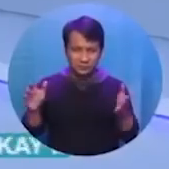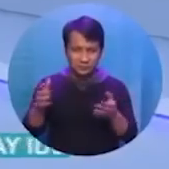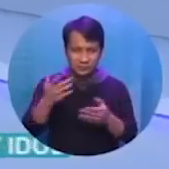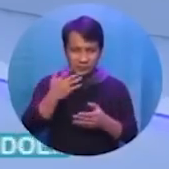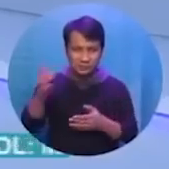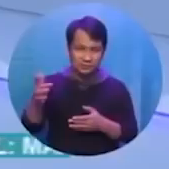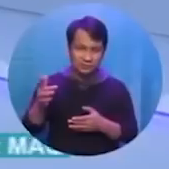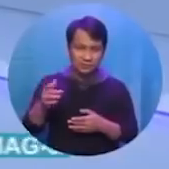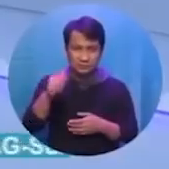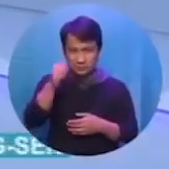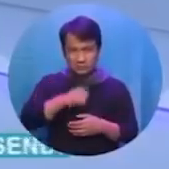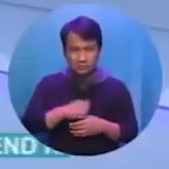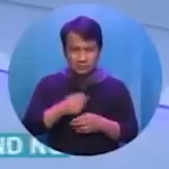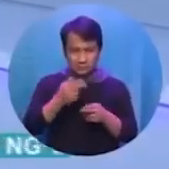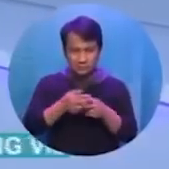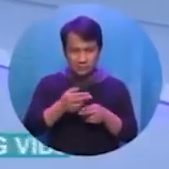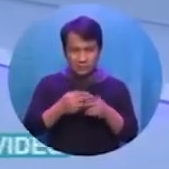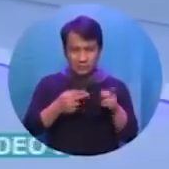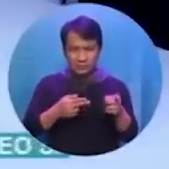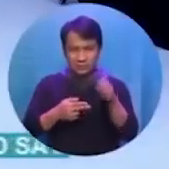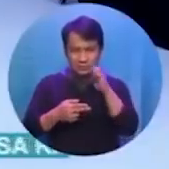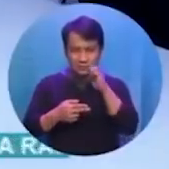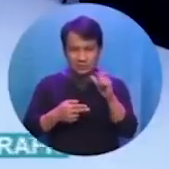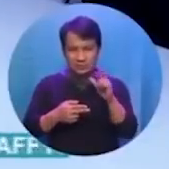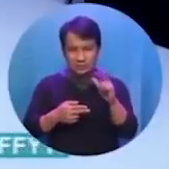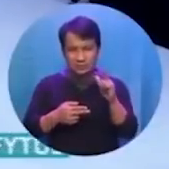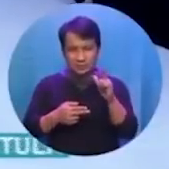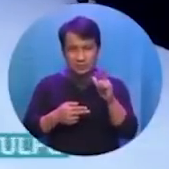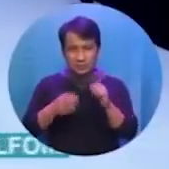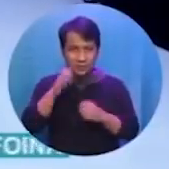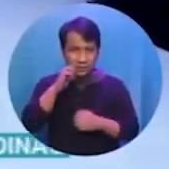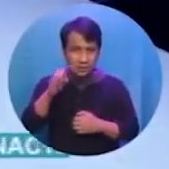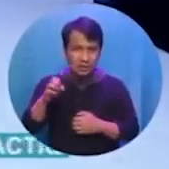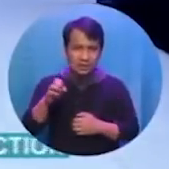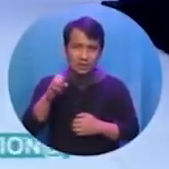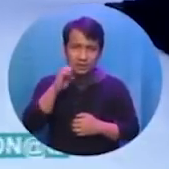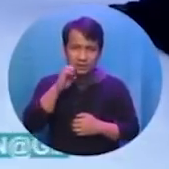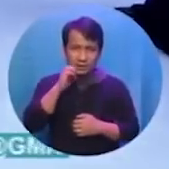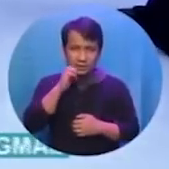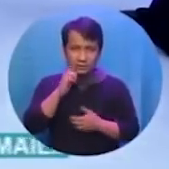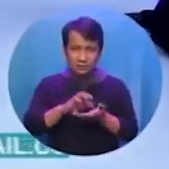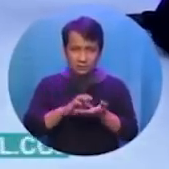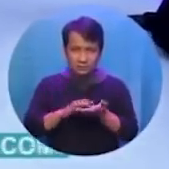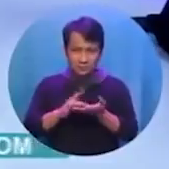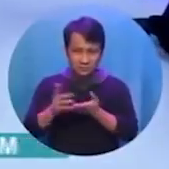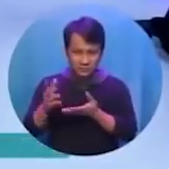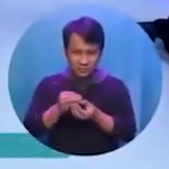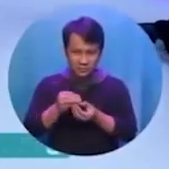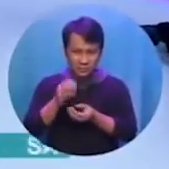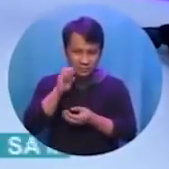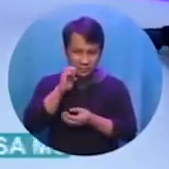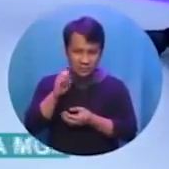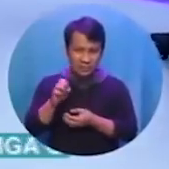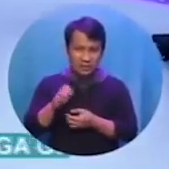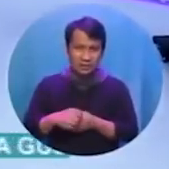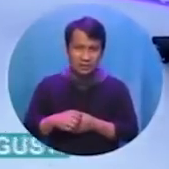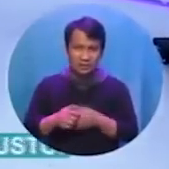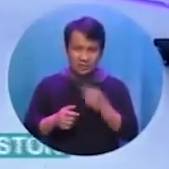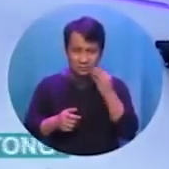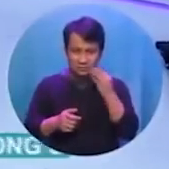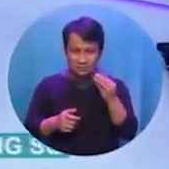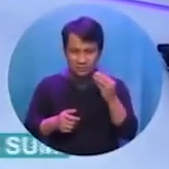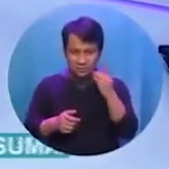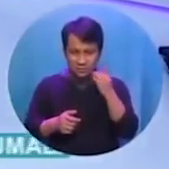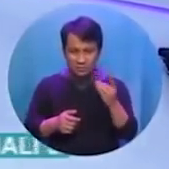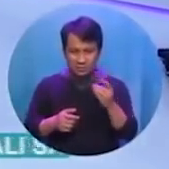Pasensya. Anong pangalan niya? Ella Alden. Ella! Sige. Pakidial Yuki. Si Ella. Si Madam